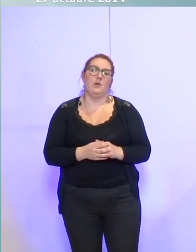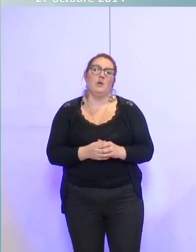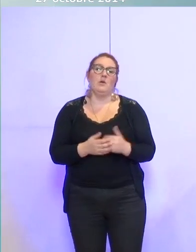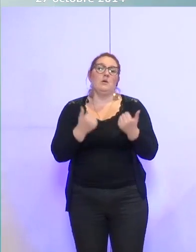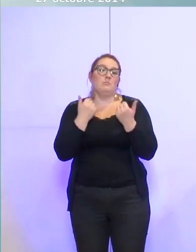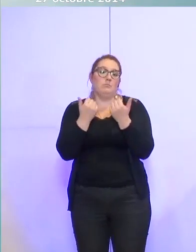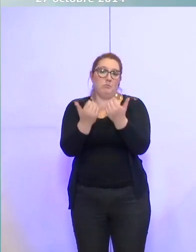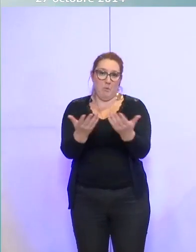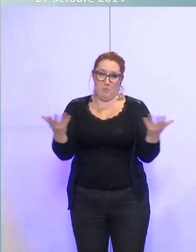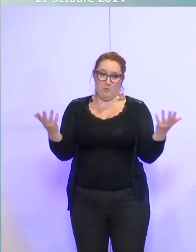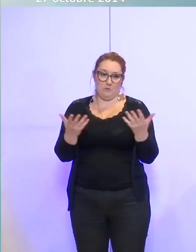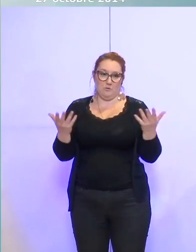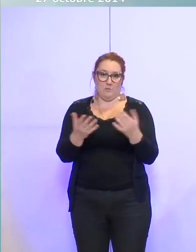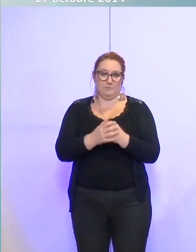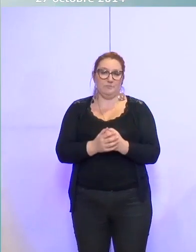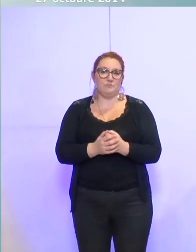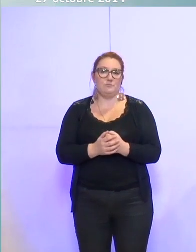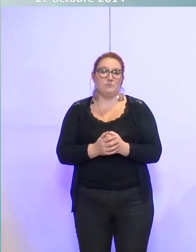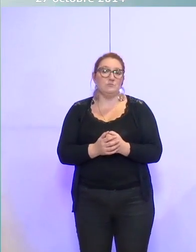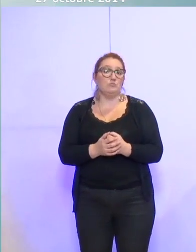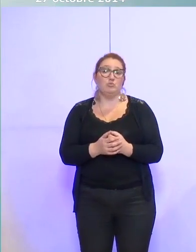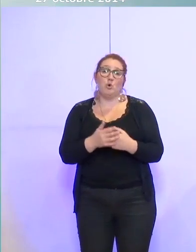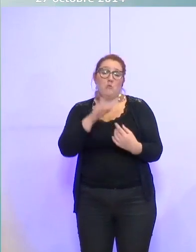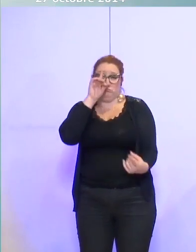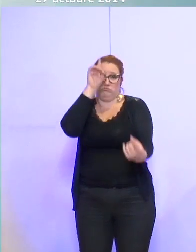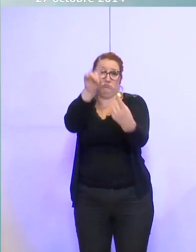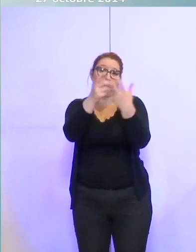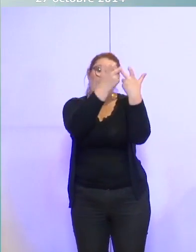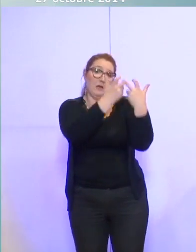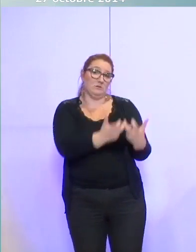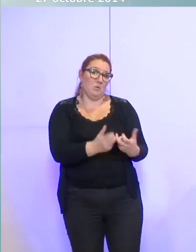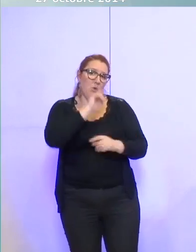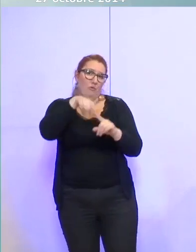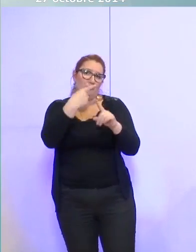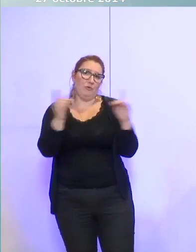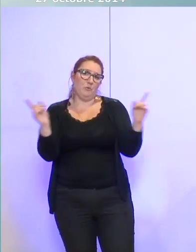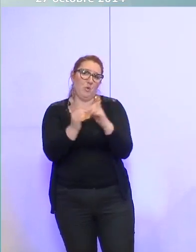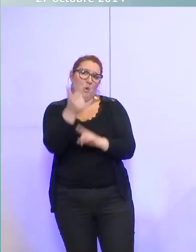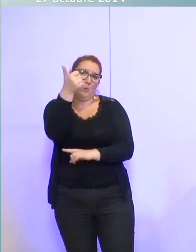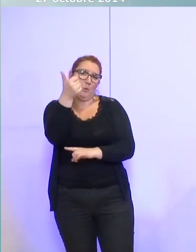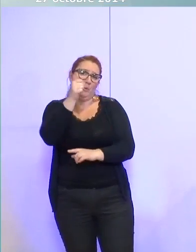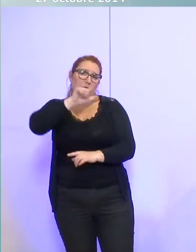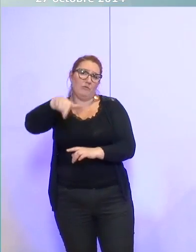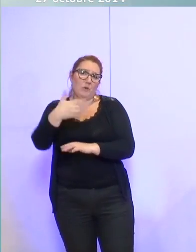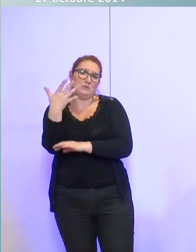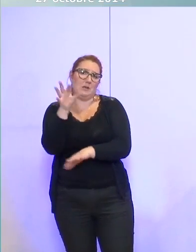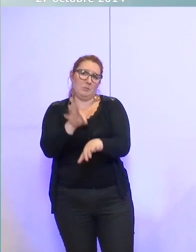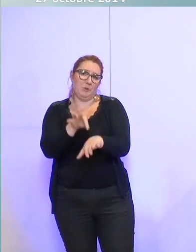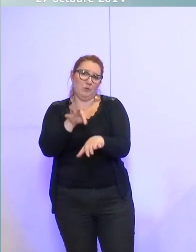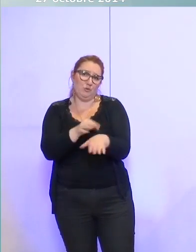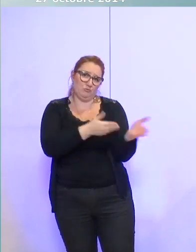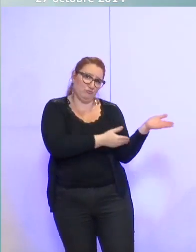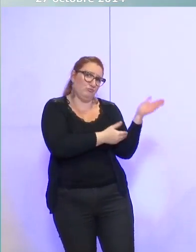Je vous propose, pour illustrer un petit peu ces enjeux, de visualiser un très court film d'une minute et demie qui a été réalisé